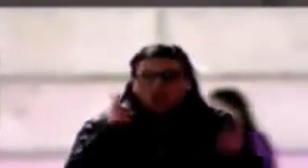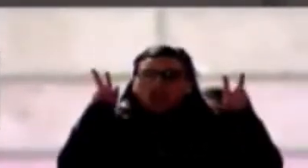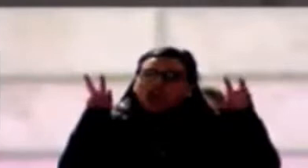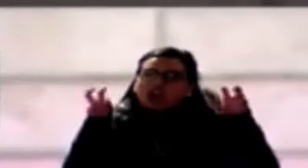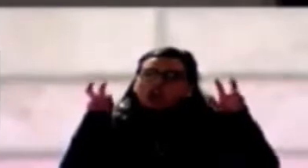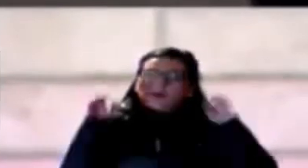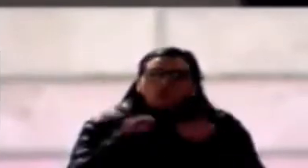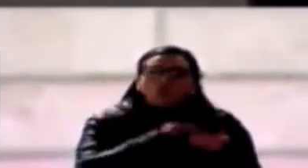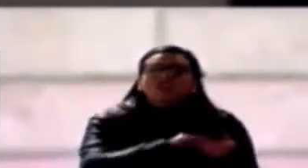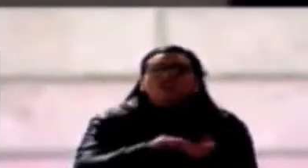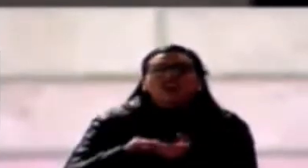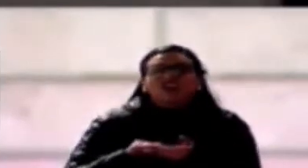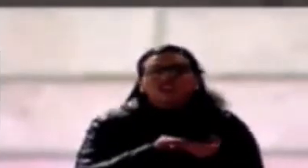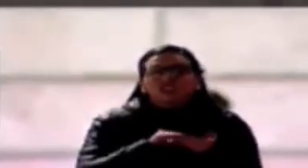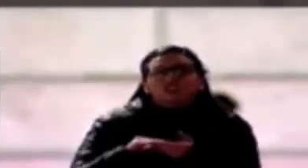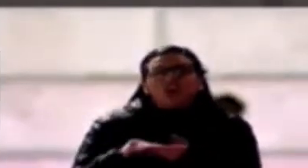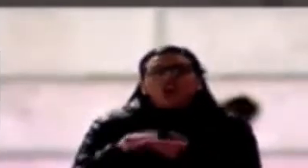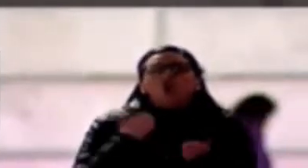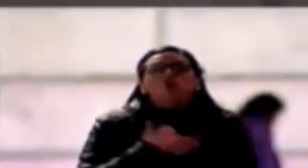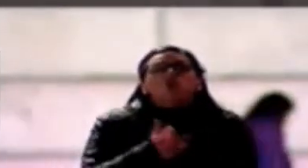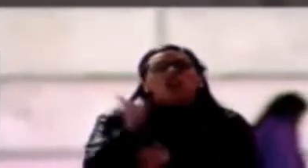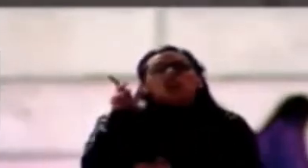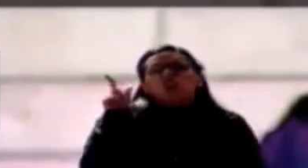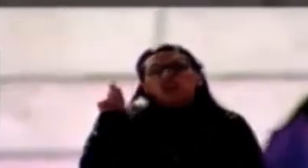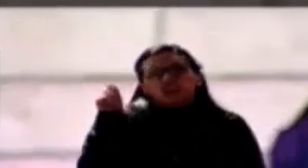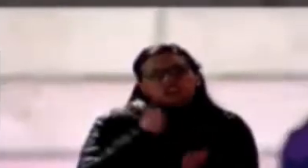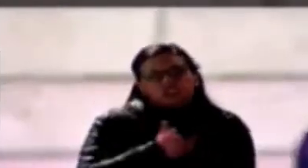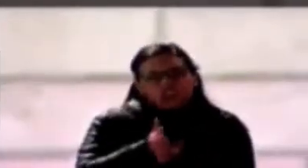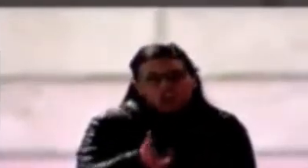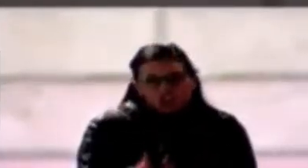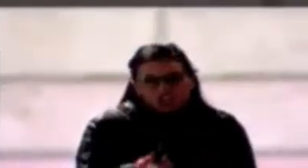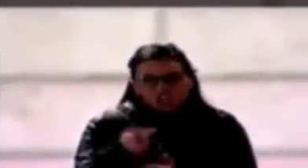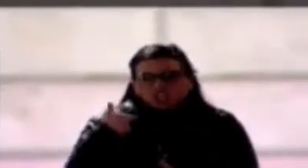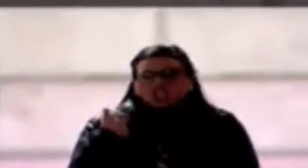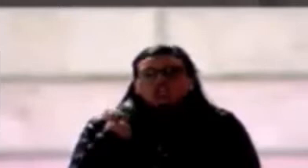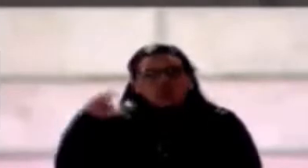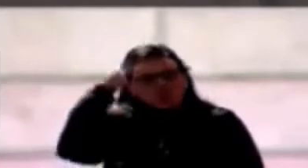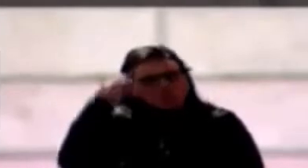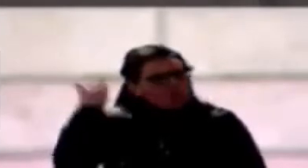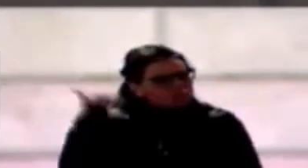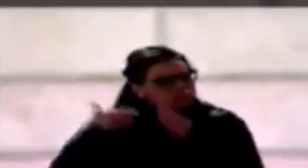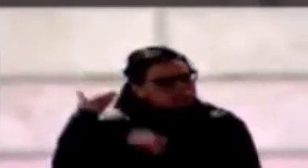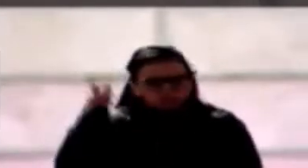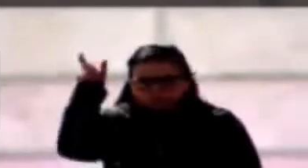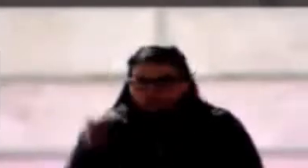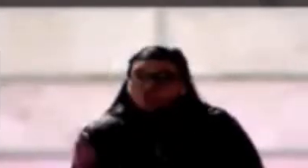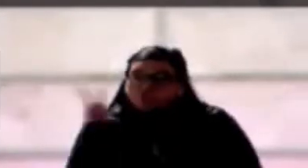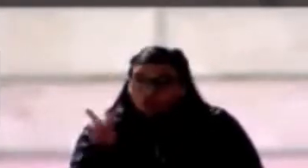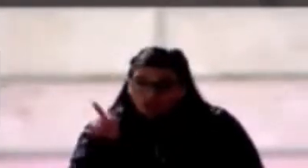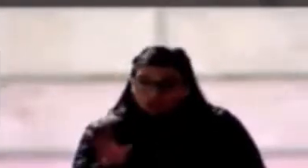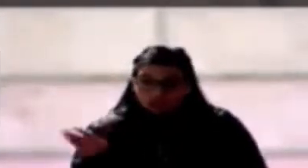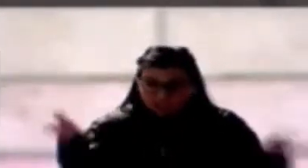silenzio sulla trattativa che è durato per 20 anni. Io ricordo quando Violante alla